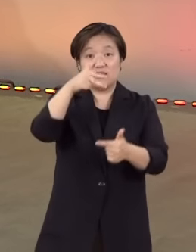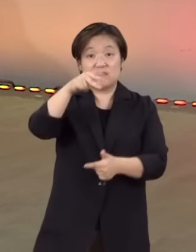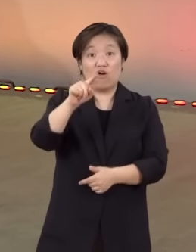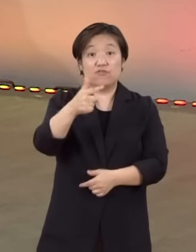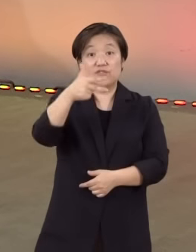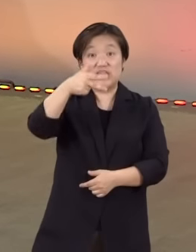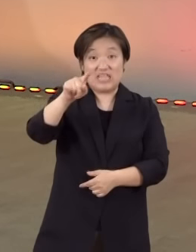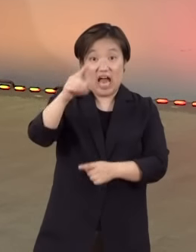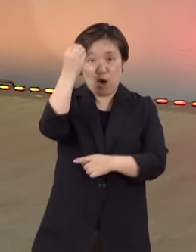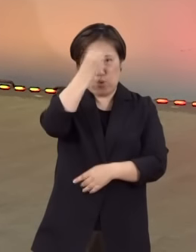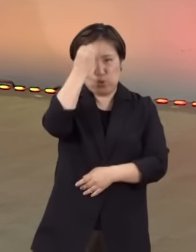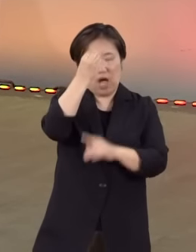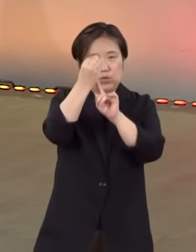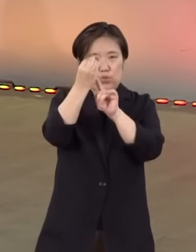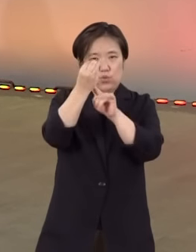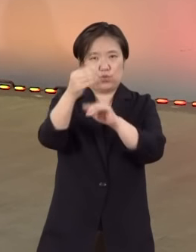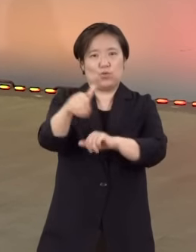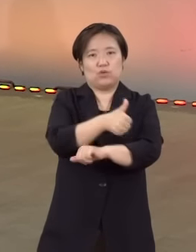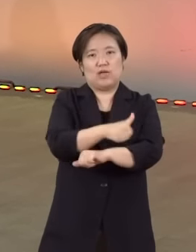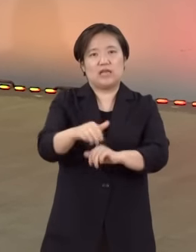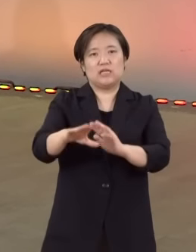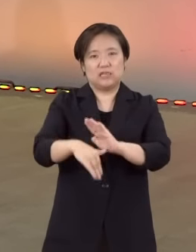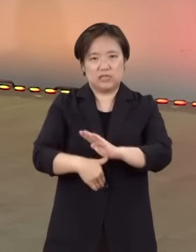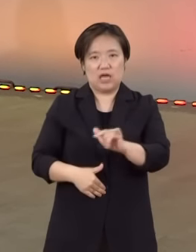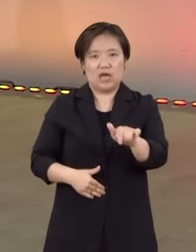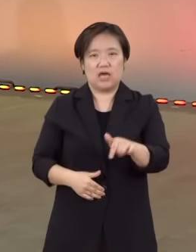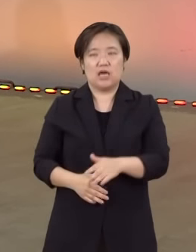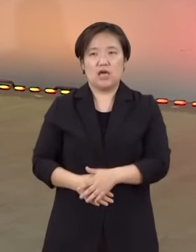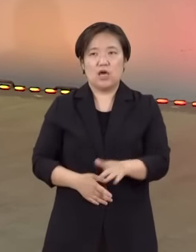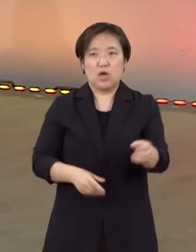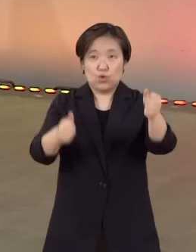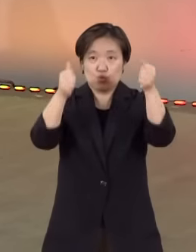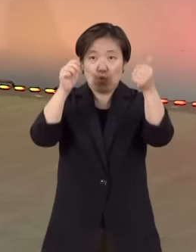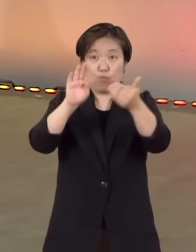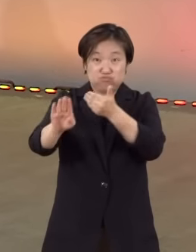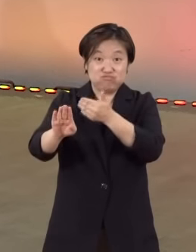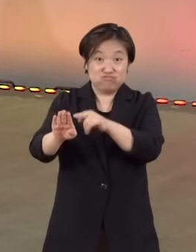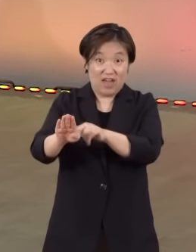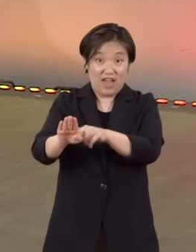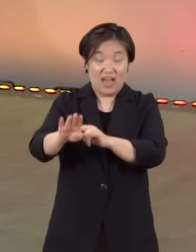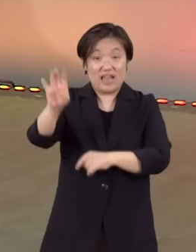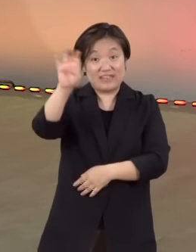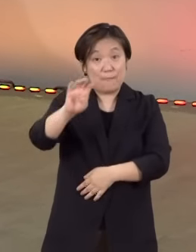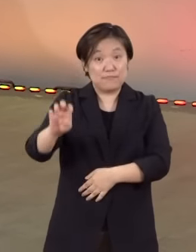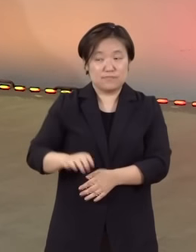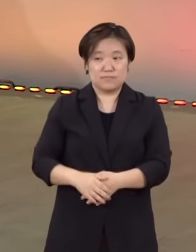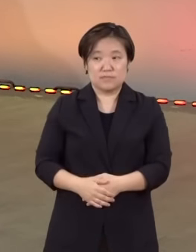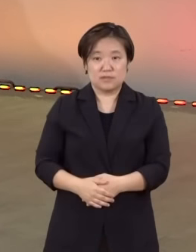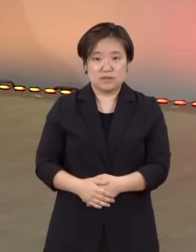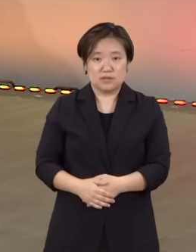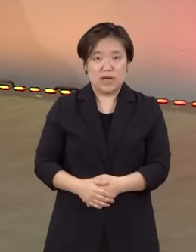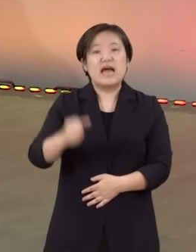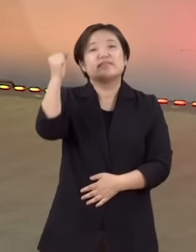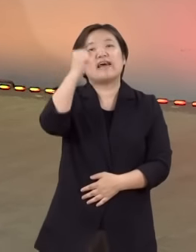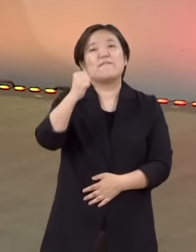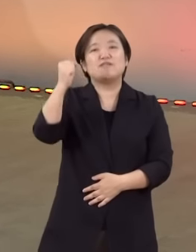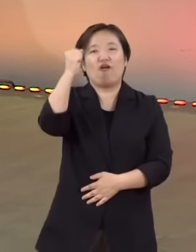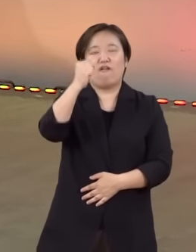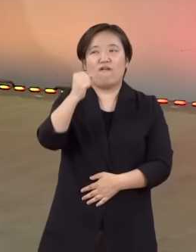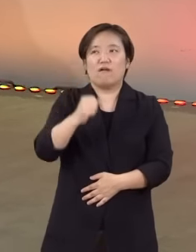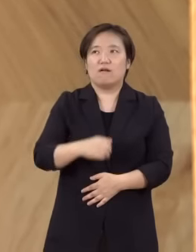3때 구미에 전자로 취직을 하였습니다 김해 구산동 버스